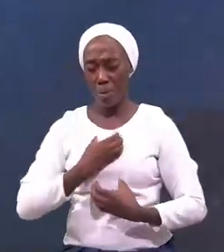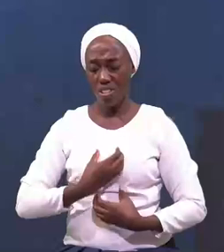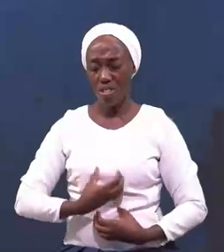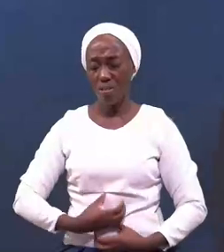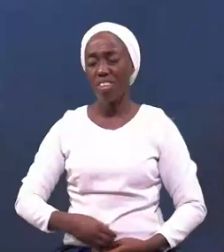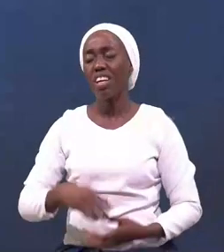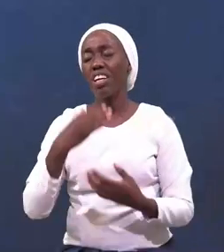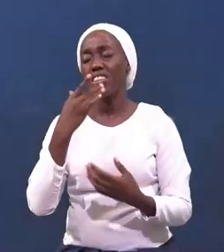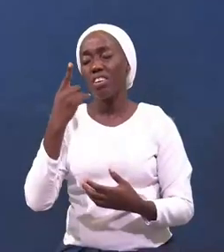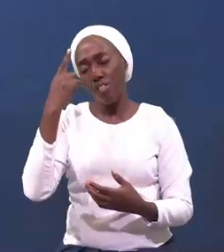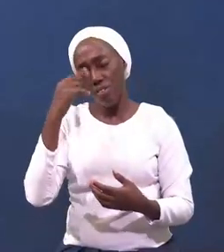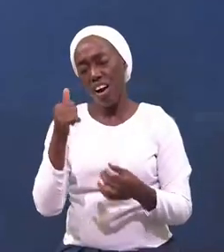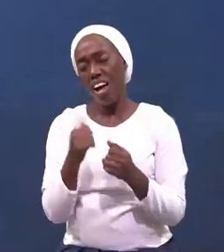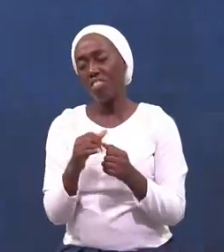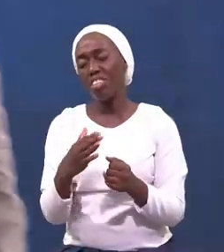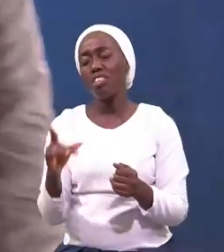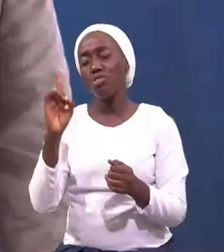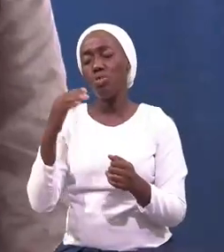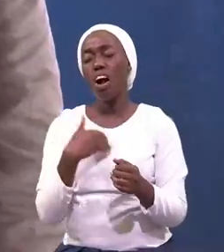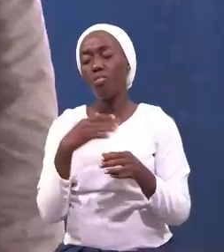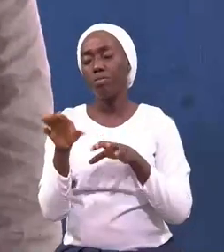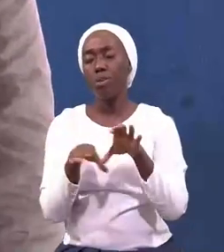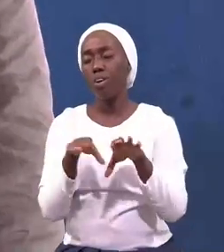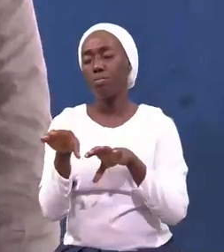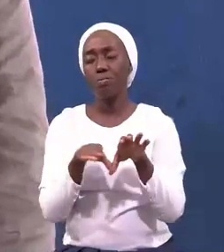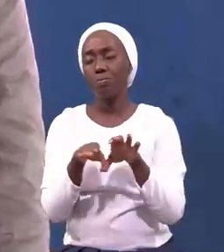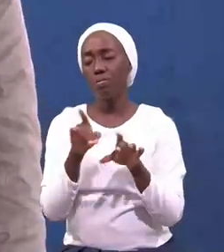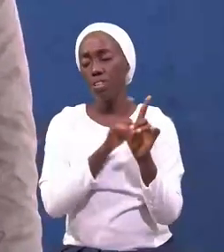passion, merci pour tout ce que tu as fait.